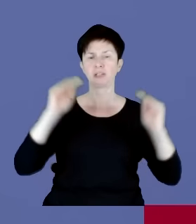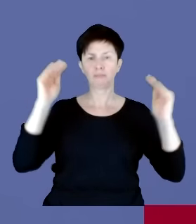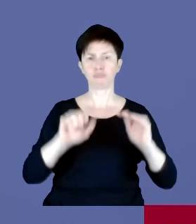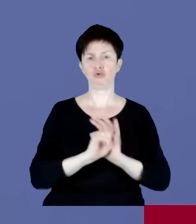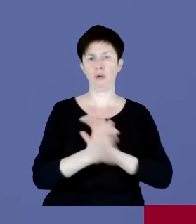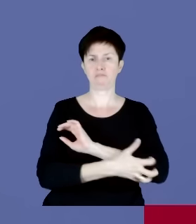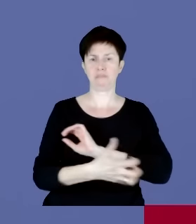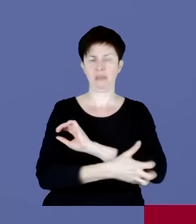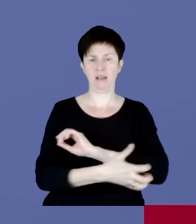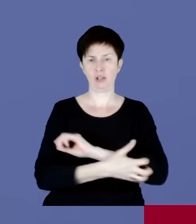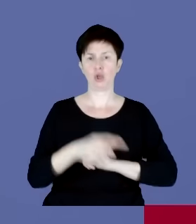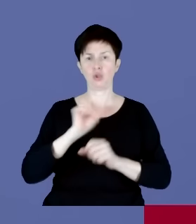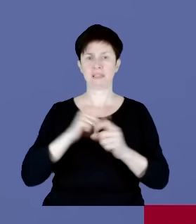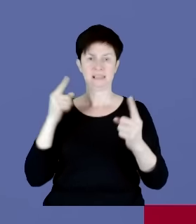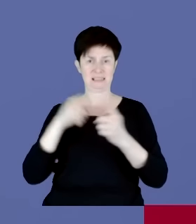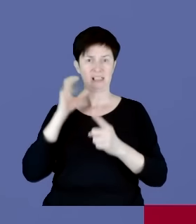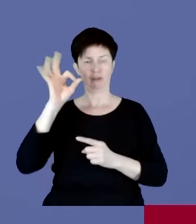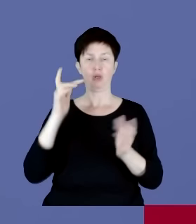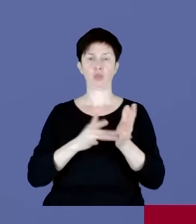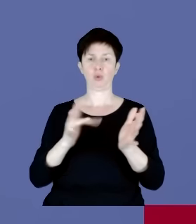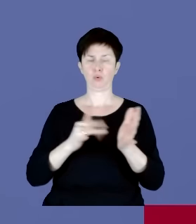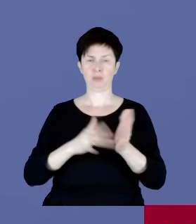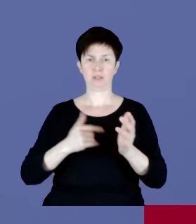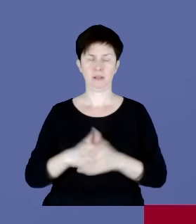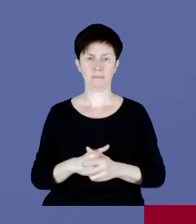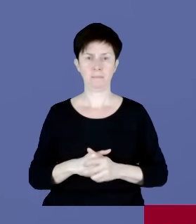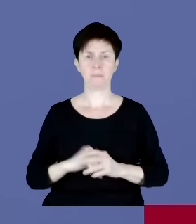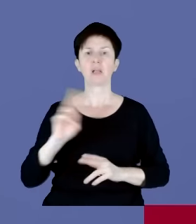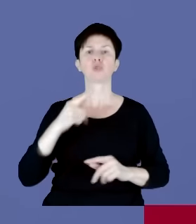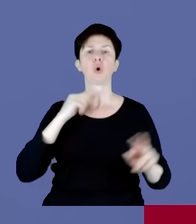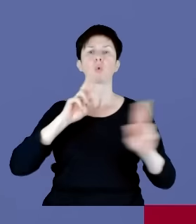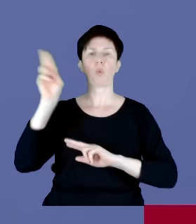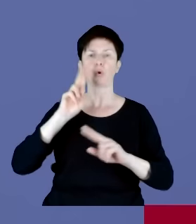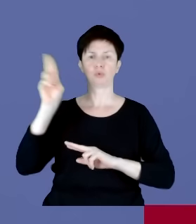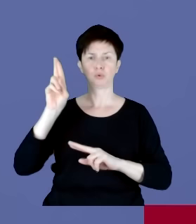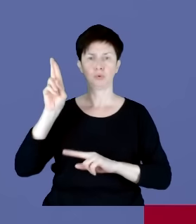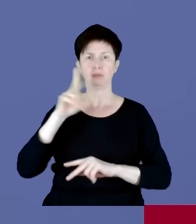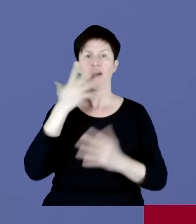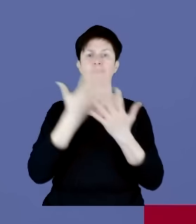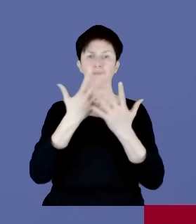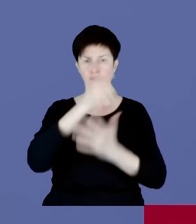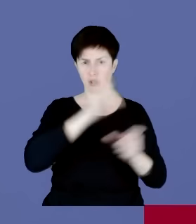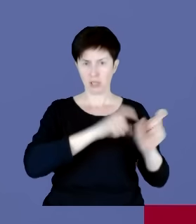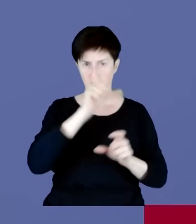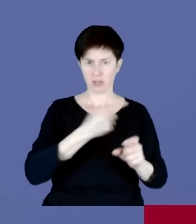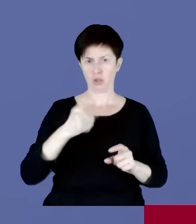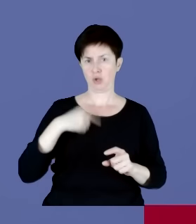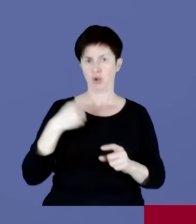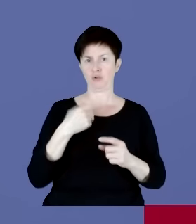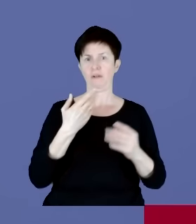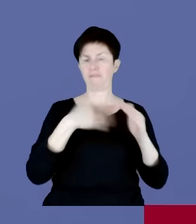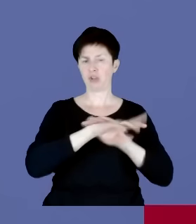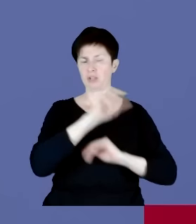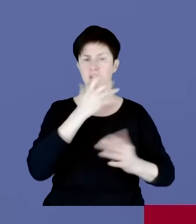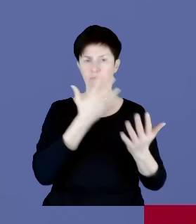cel główny Donalda Tuska, bo kto głosuje na Donalda Tuska oprócz więźniów? którzy za chwileczkę wyjdą z tego więzienia w skali